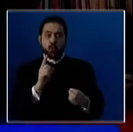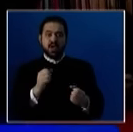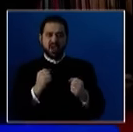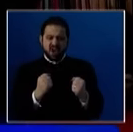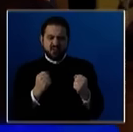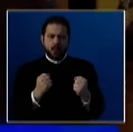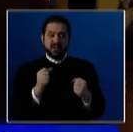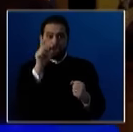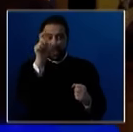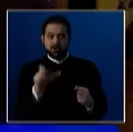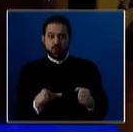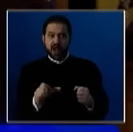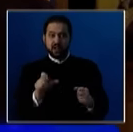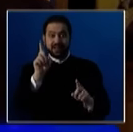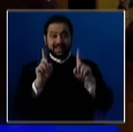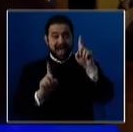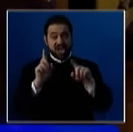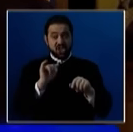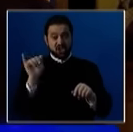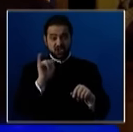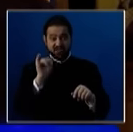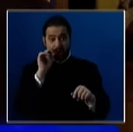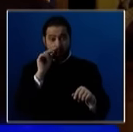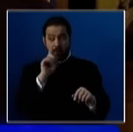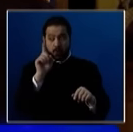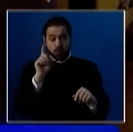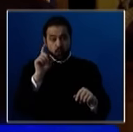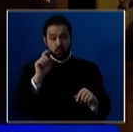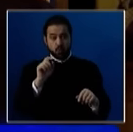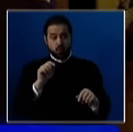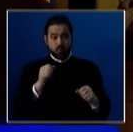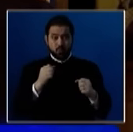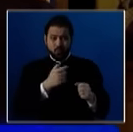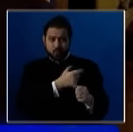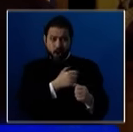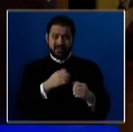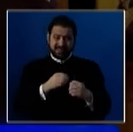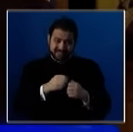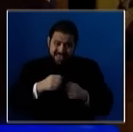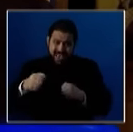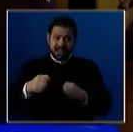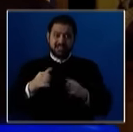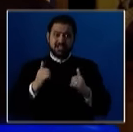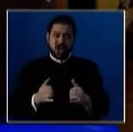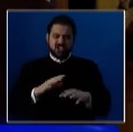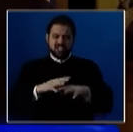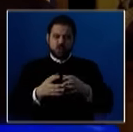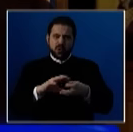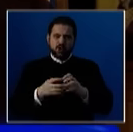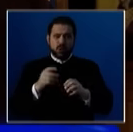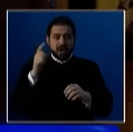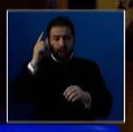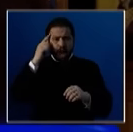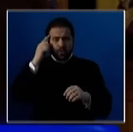crede. Dacă cineva nu reușește să iasă din această încurcătură